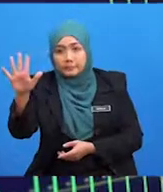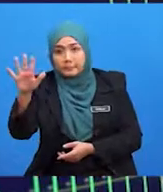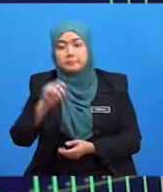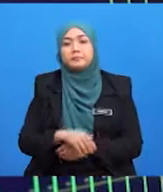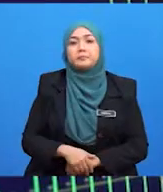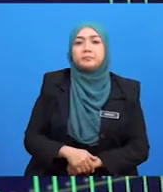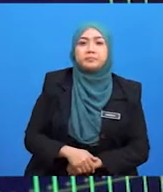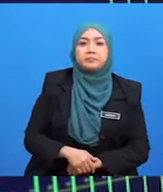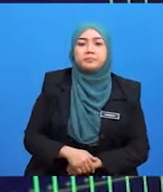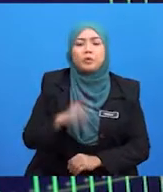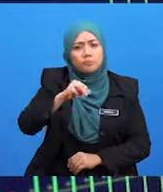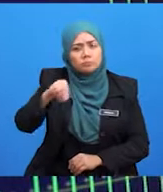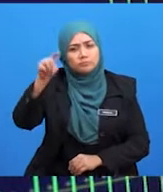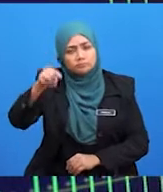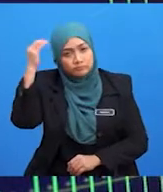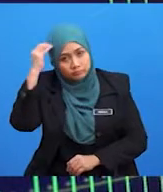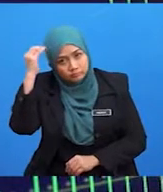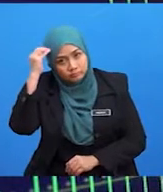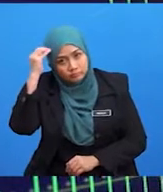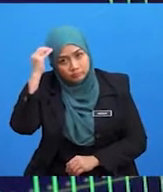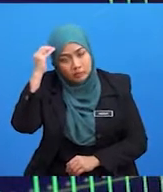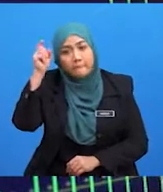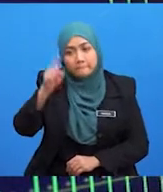RM6,435. Untuk pengetahuan murid-murid, dalam jurnal